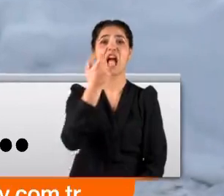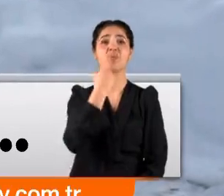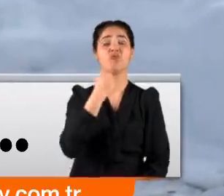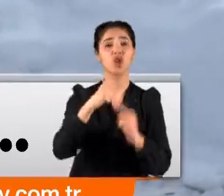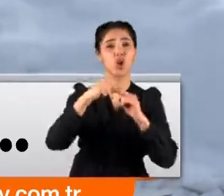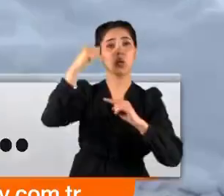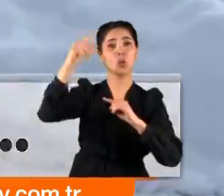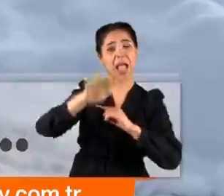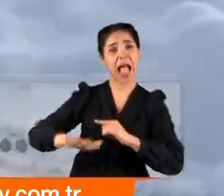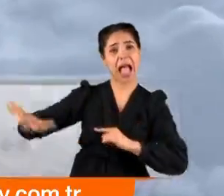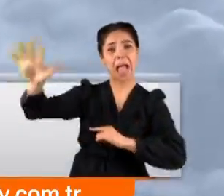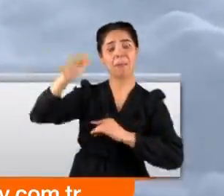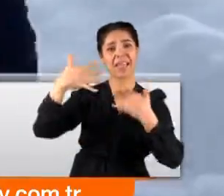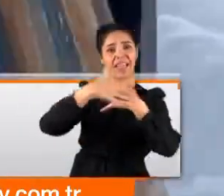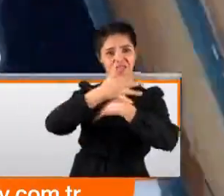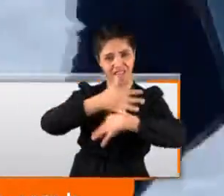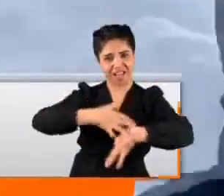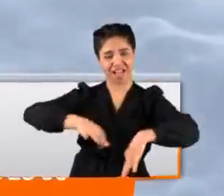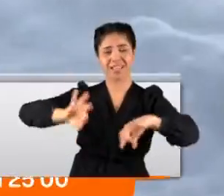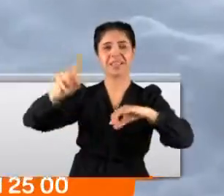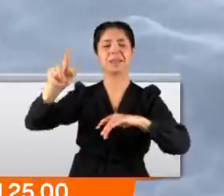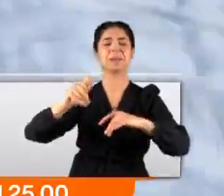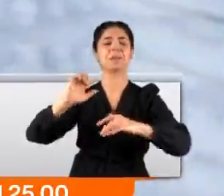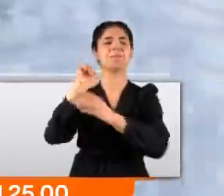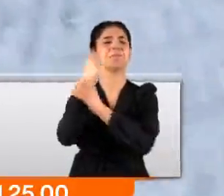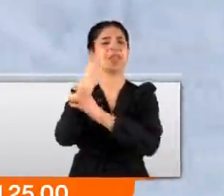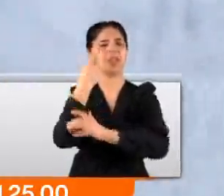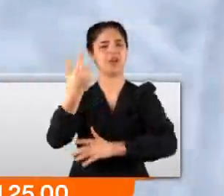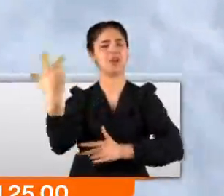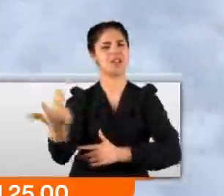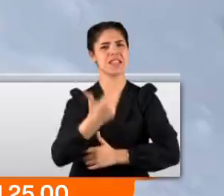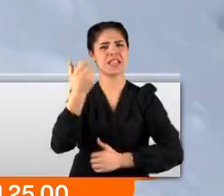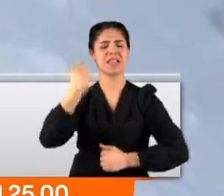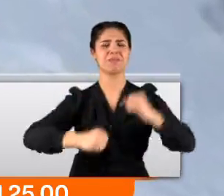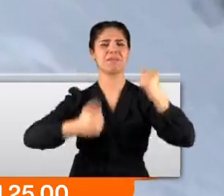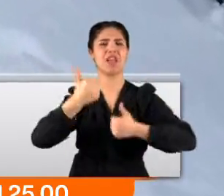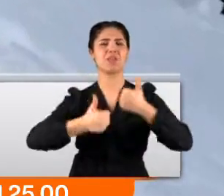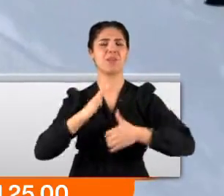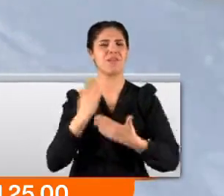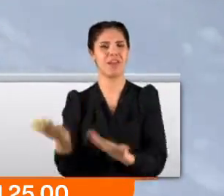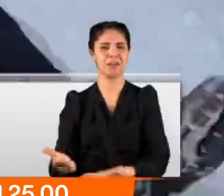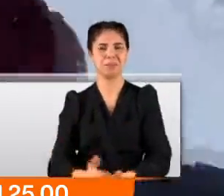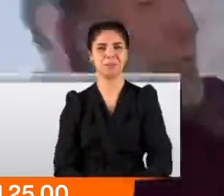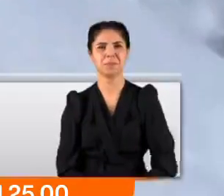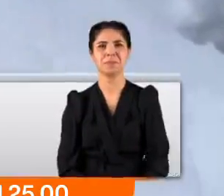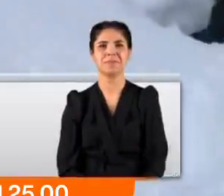delikanlılar geceden hazırladıkları pistte buluşup yeteneklerini konuşturuyor, hızlarını yarıştırıyor.